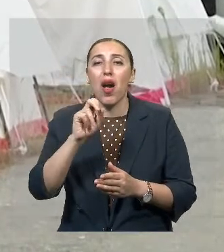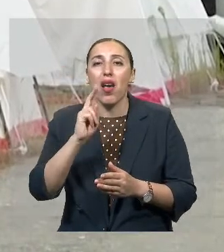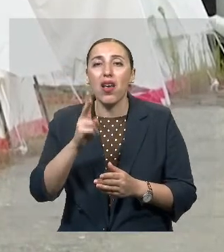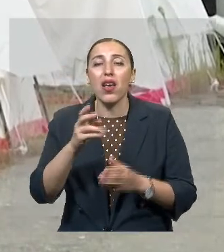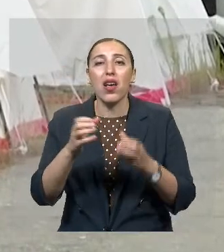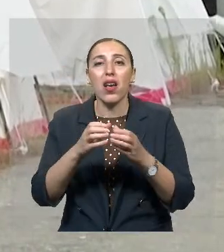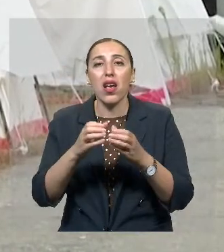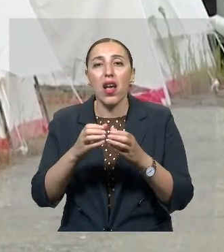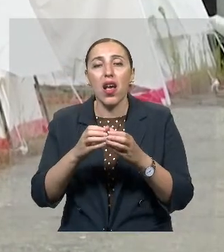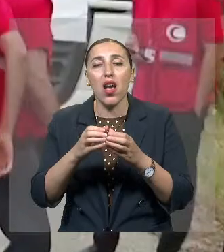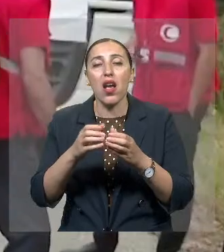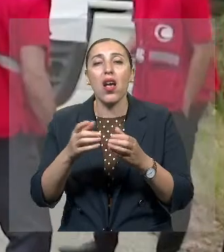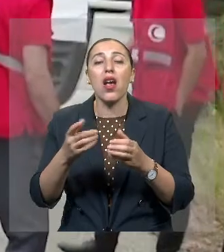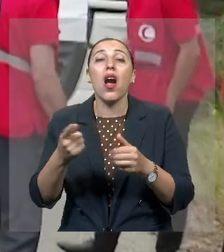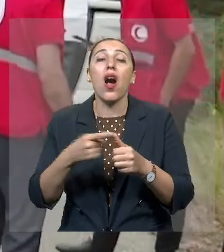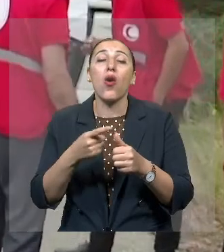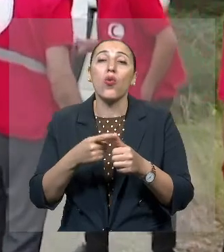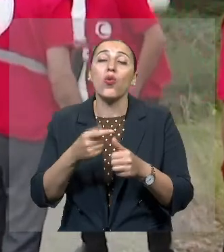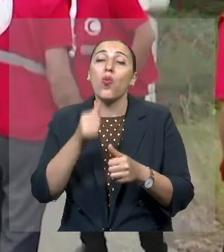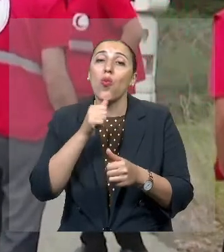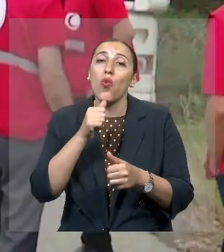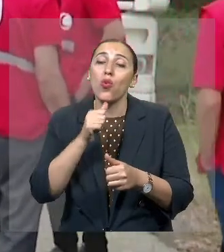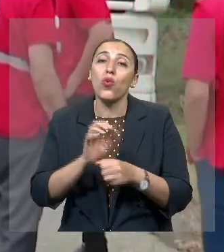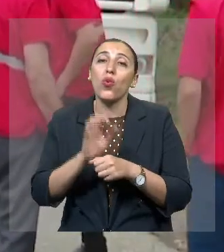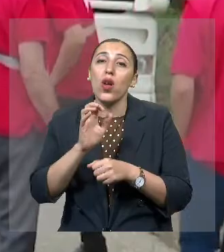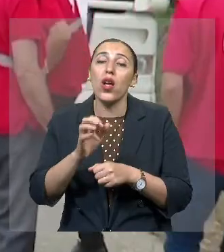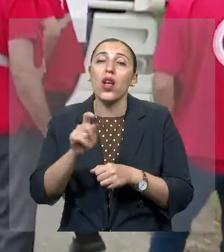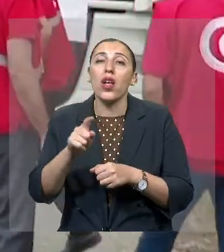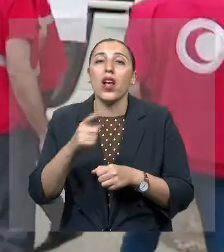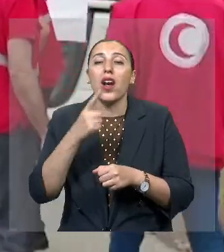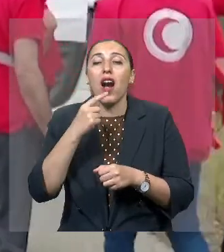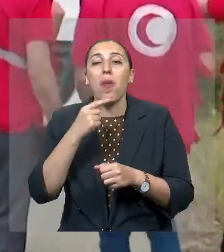նախագահի ձգտում են Արցախից դուրս մղել միջազգային կարմիր